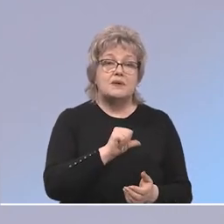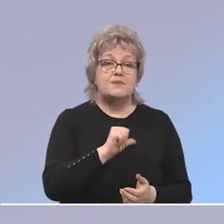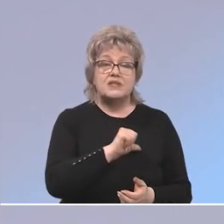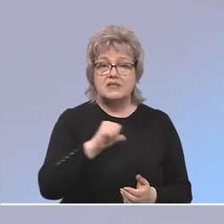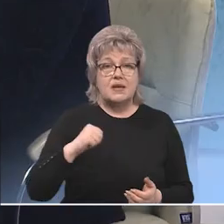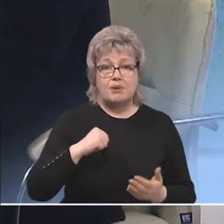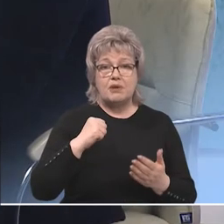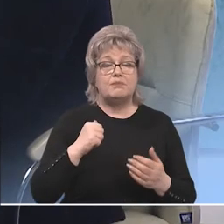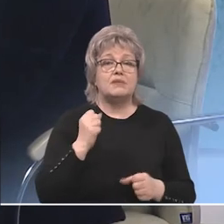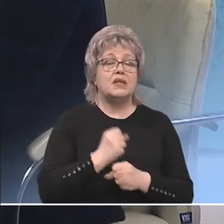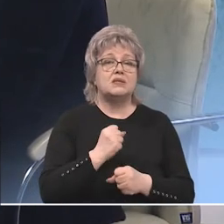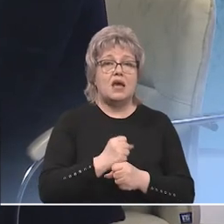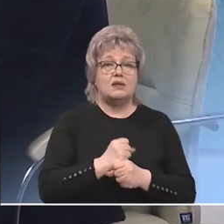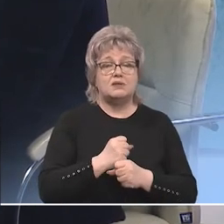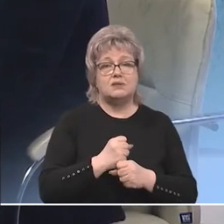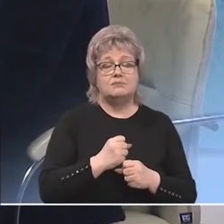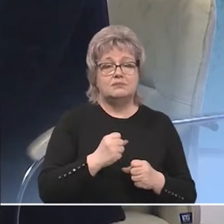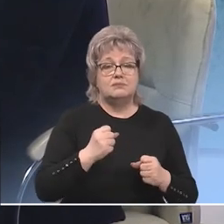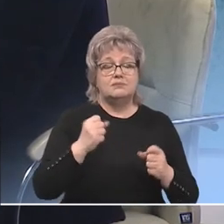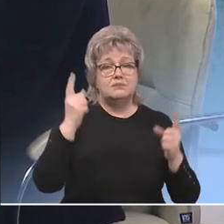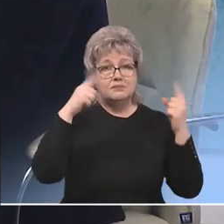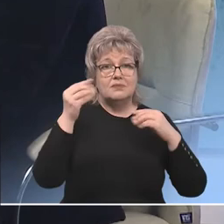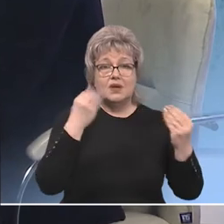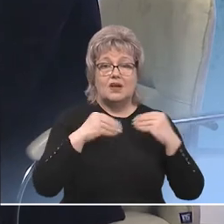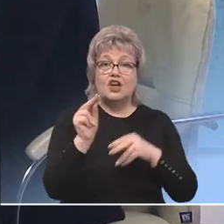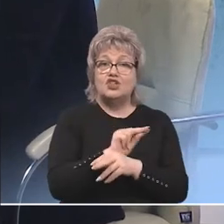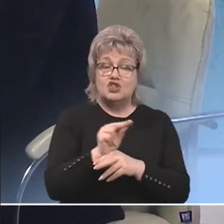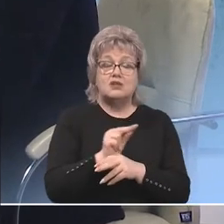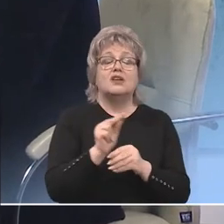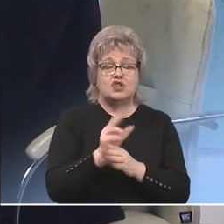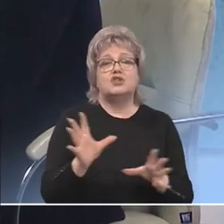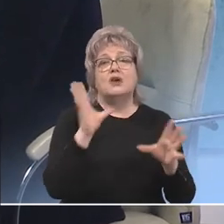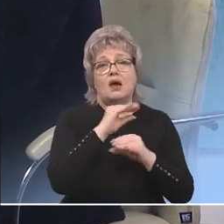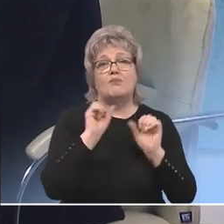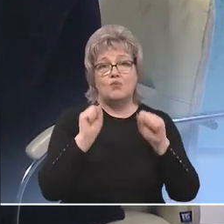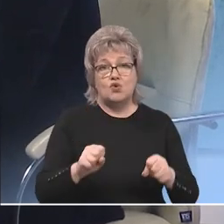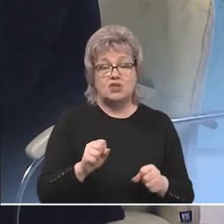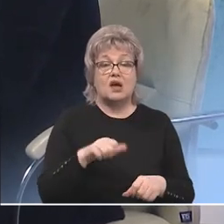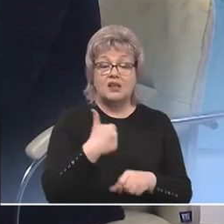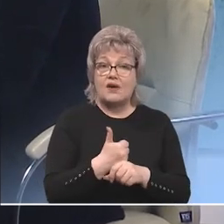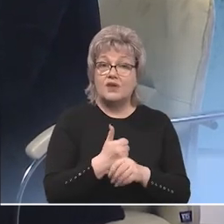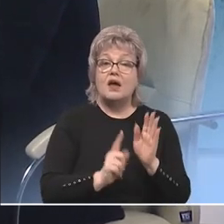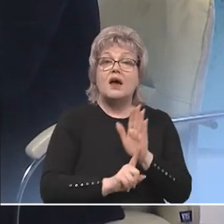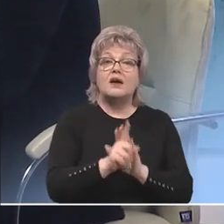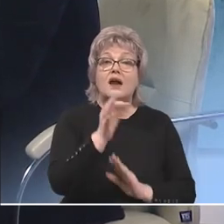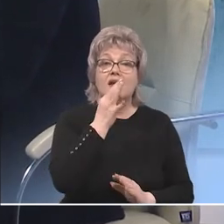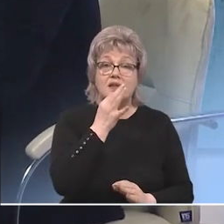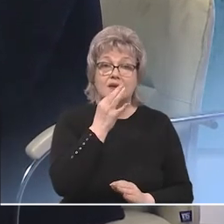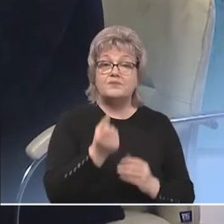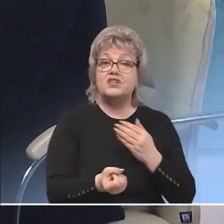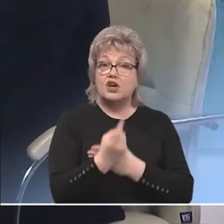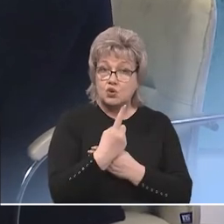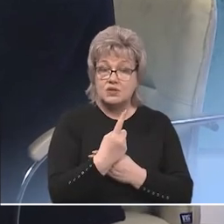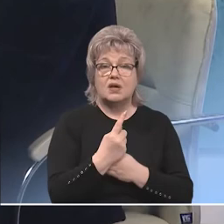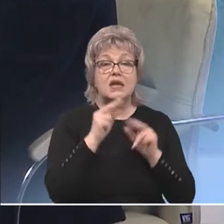не проявлять самодеятельность, то туберкулез, да, туберкулез излечим. Главное — ранняя диагностика, главное — проведение вакцинации